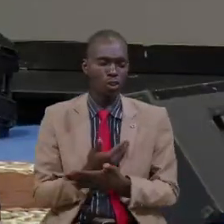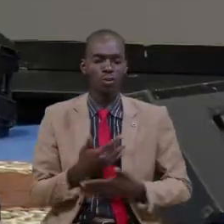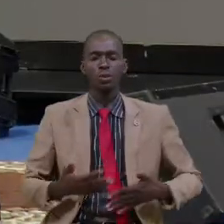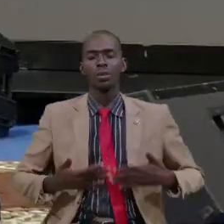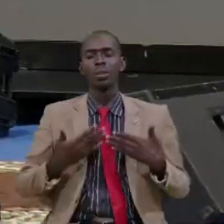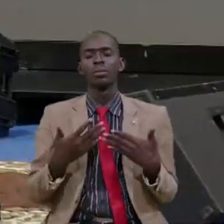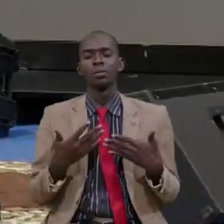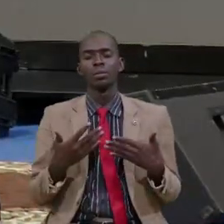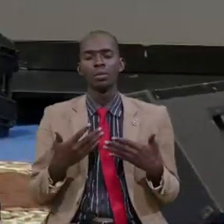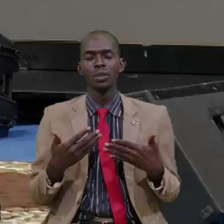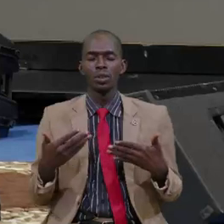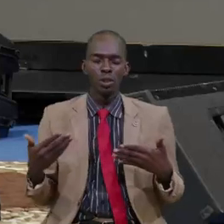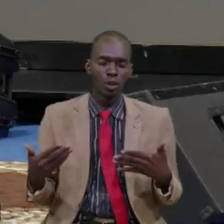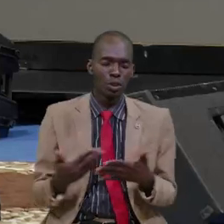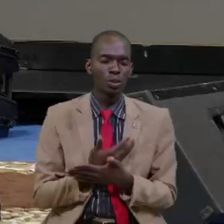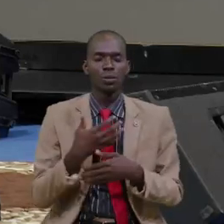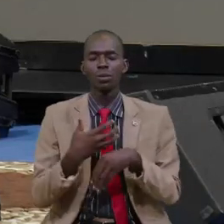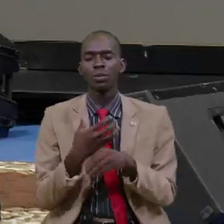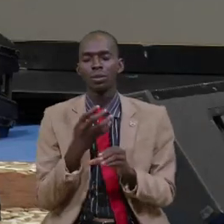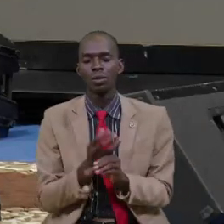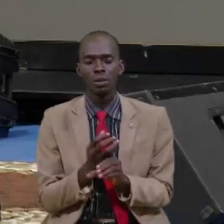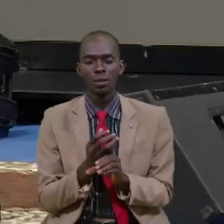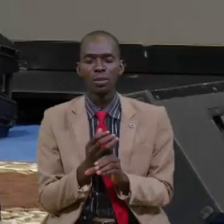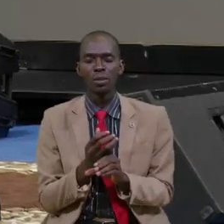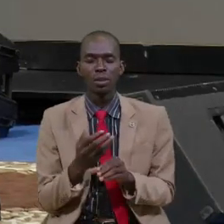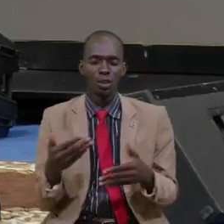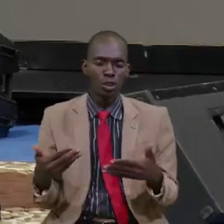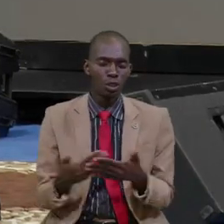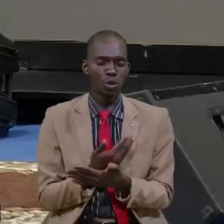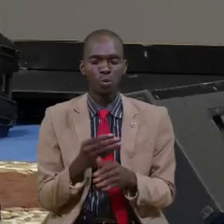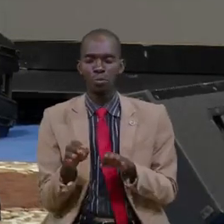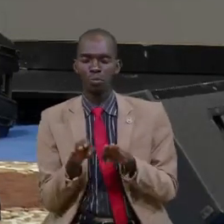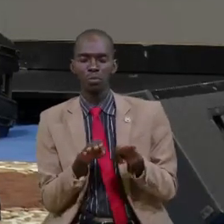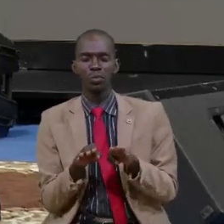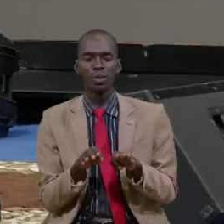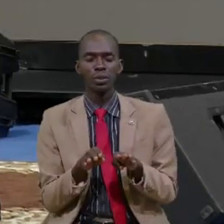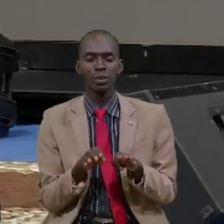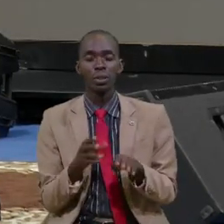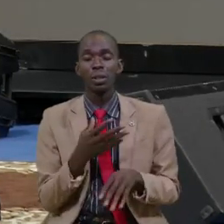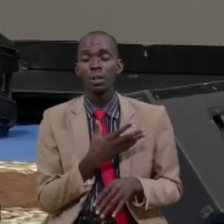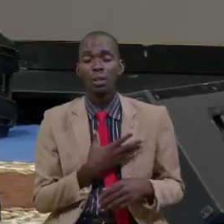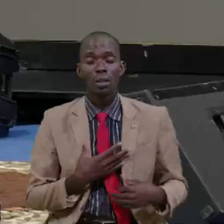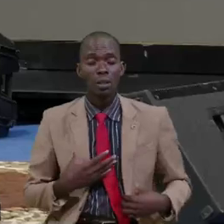une nouvelle vie, une nouvelle création, un nouveau comportement,